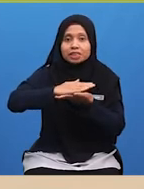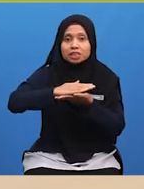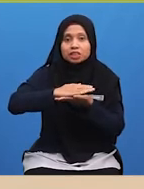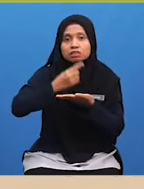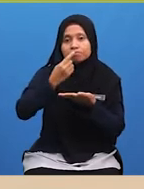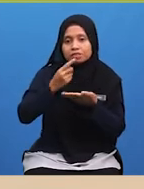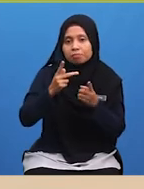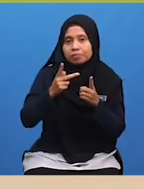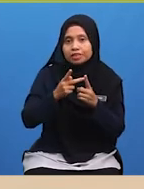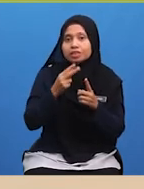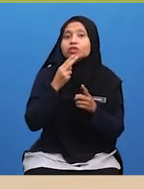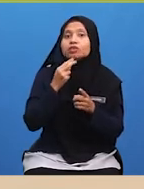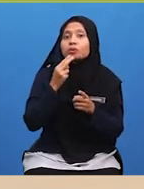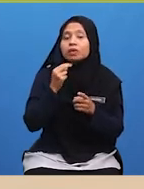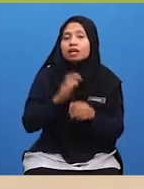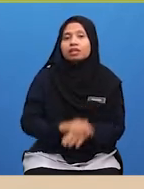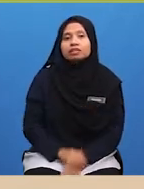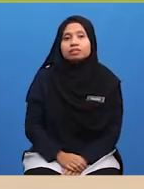si comel.